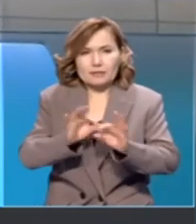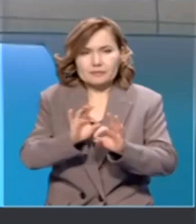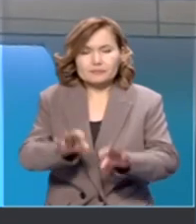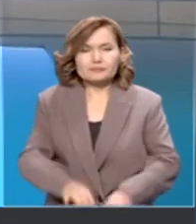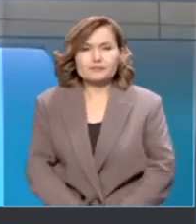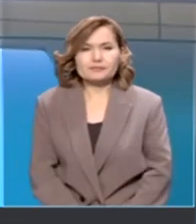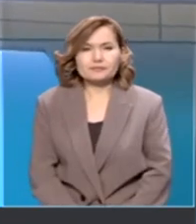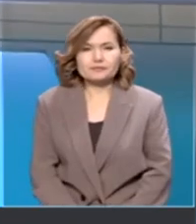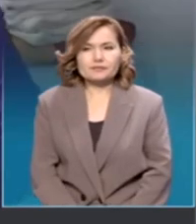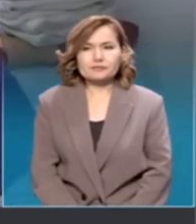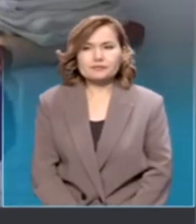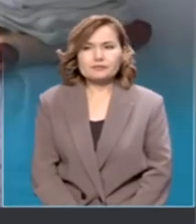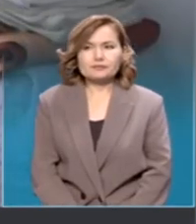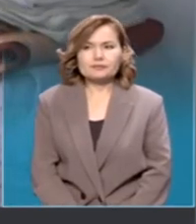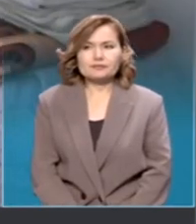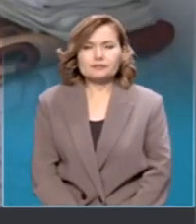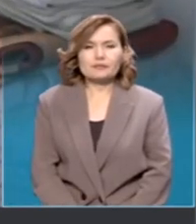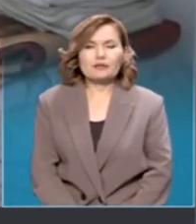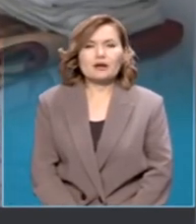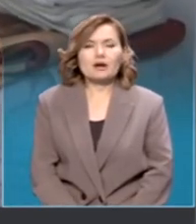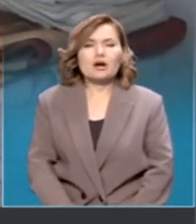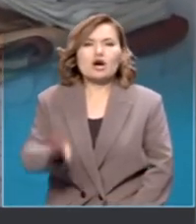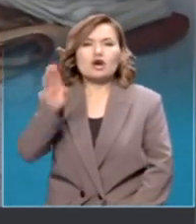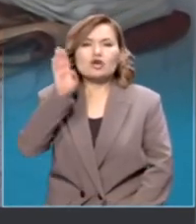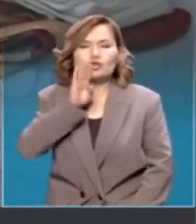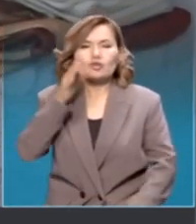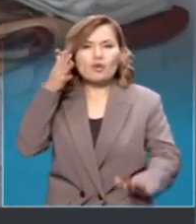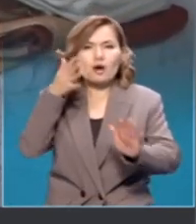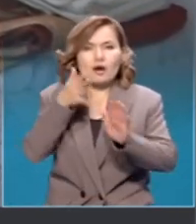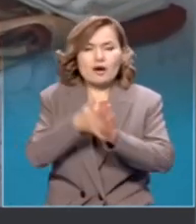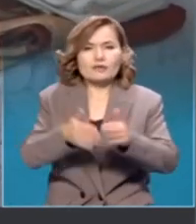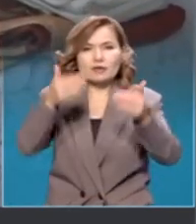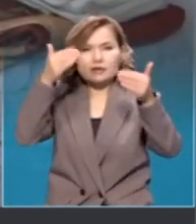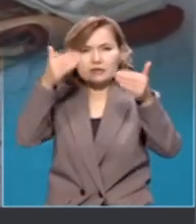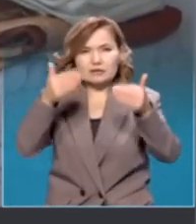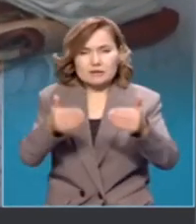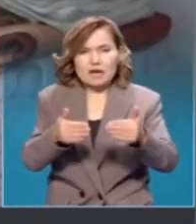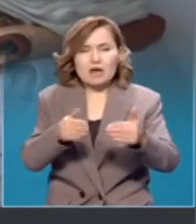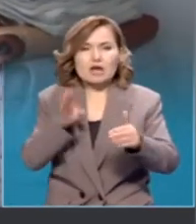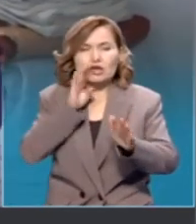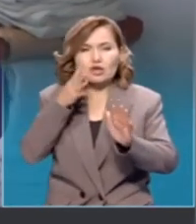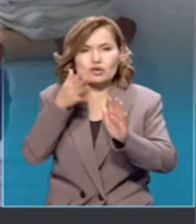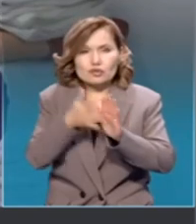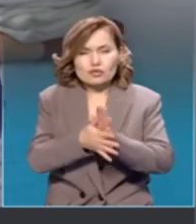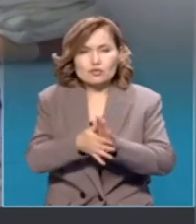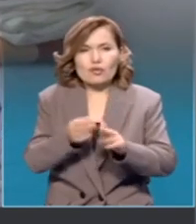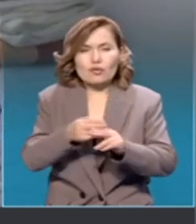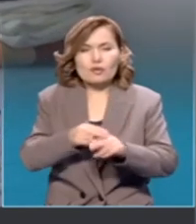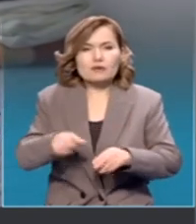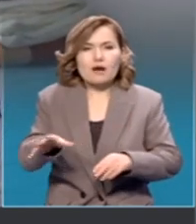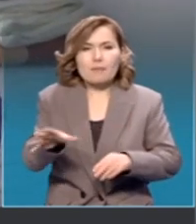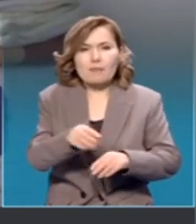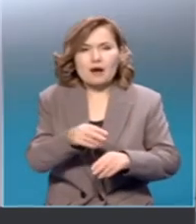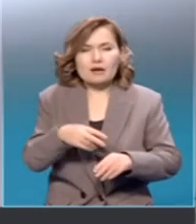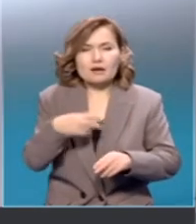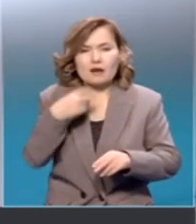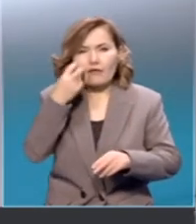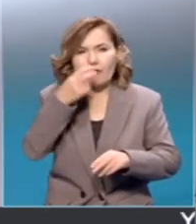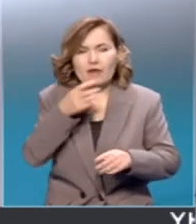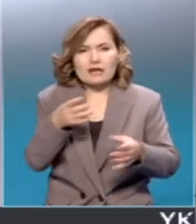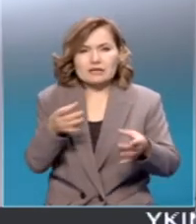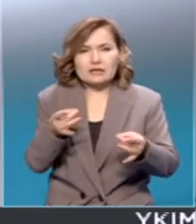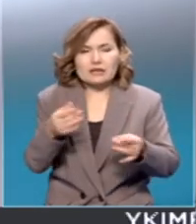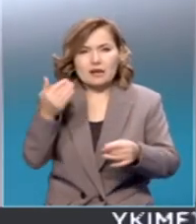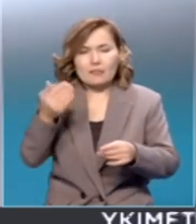толықтырсын. Мына жерден су ағып, бүкіл жер осы стенадан су болады, полдың бәрі су, әрі лампочканың түбінен су ағады деші.